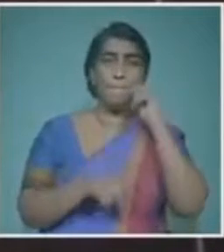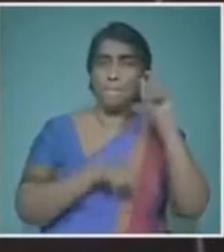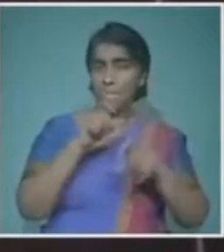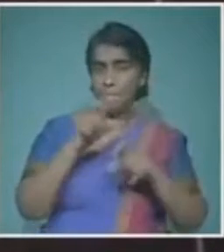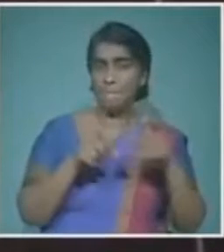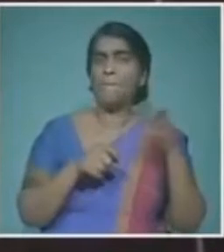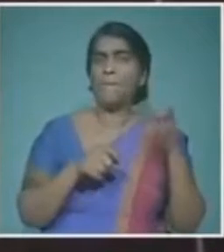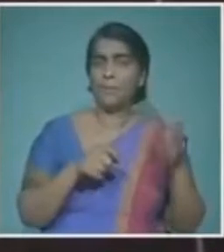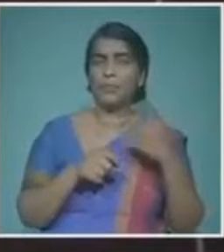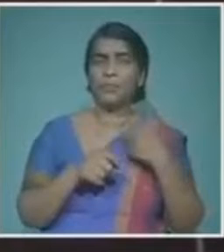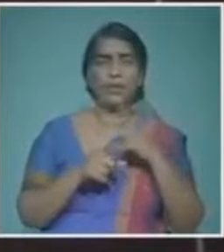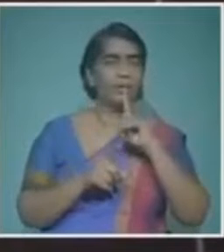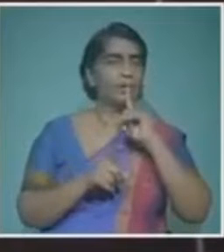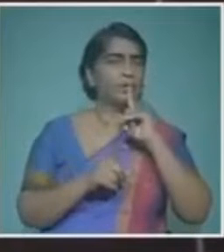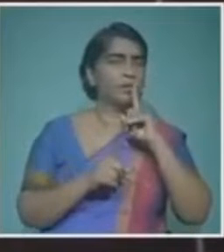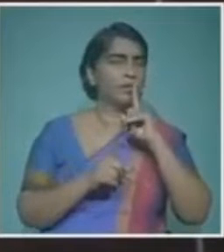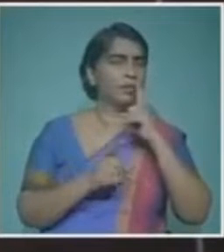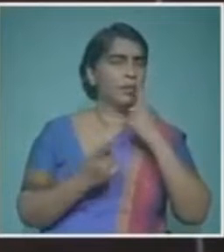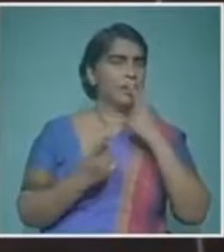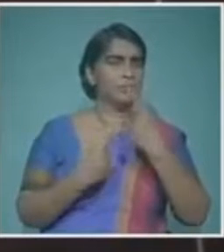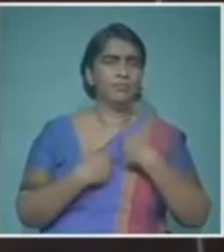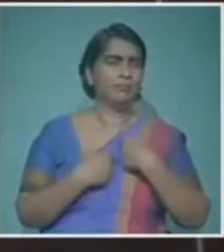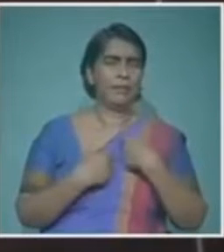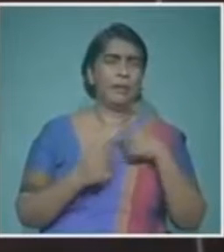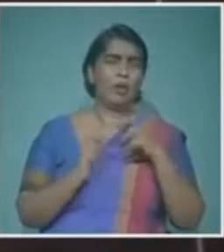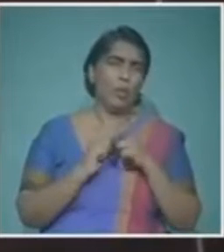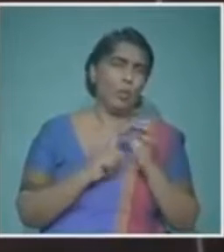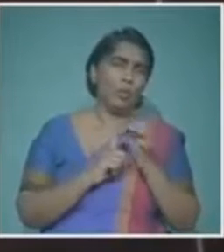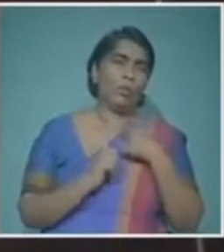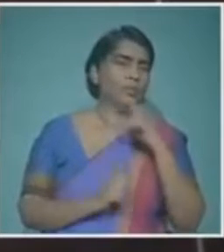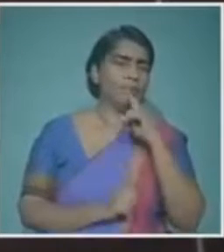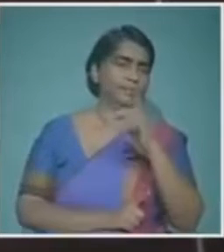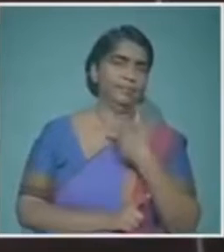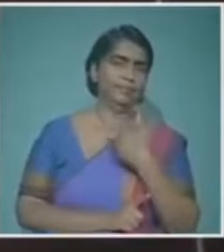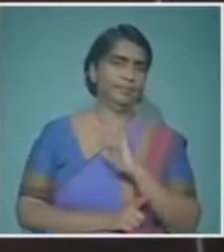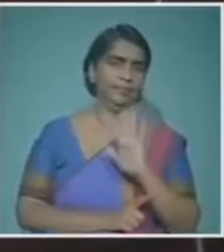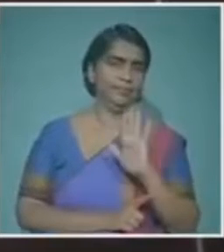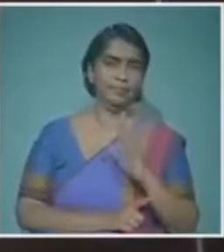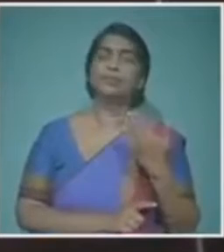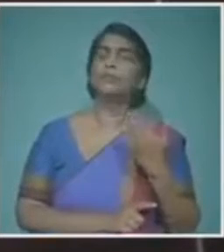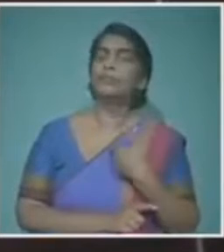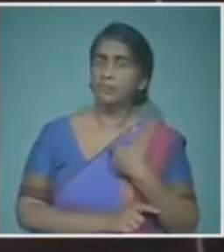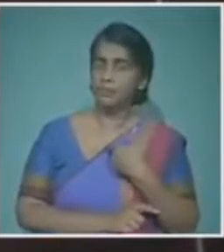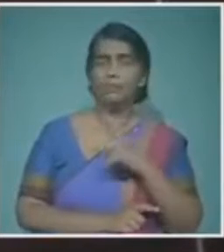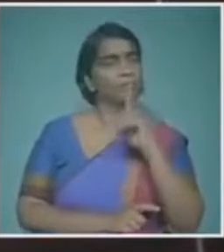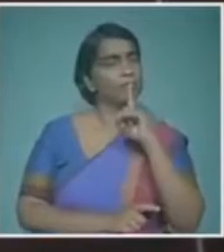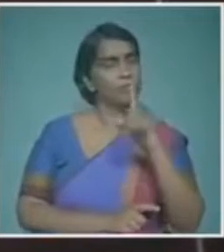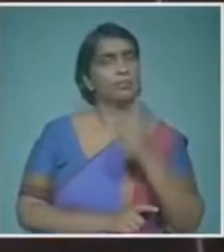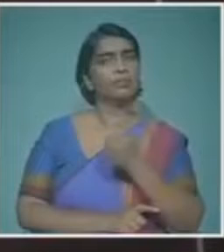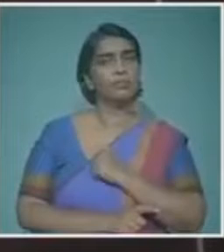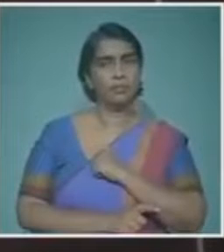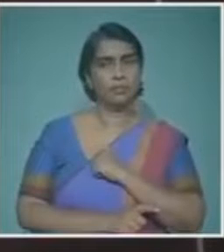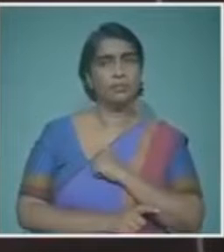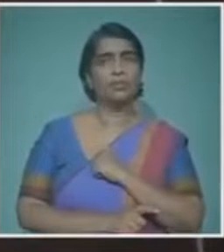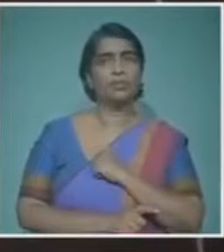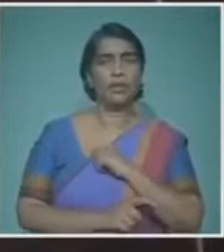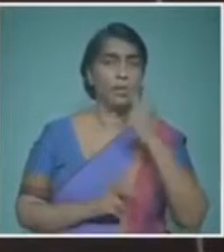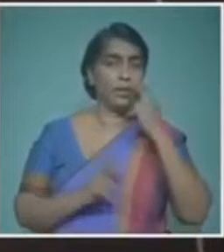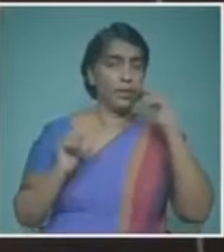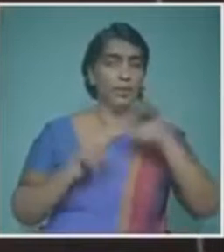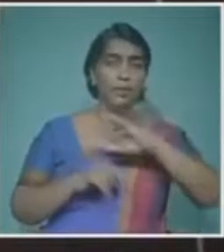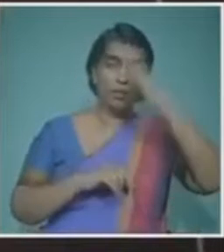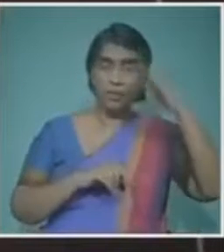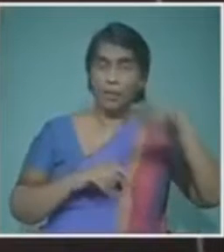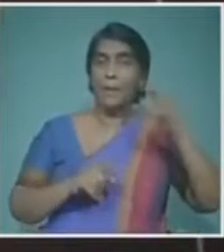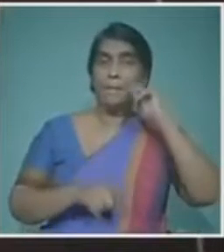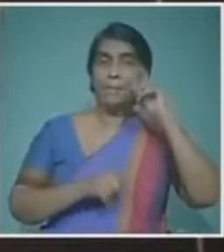பெரிய கொடுமை. அது மட்டும் இல்லாம எல்லாரும் ஒரு விஷயம் நல்லா கவனிச்சாகணும். இன்னைக்கு வந்து மலையக மக்கள் ஒரு உதாரணம் எடுத்துக்கிட்டீங்கன்னா,